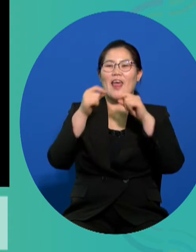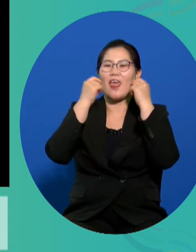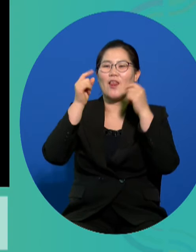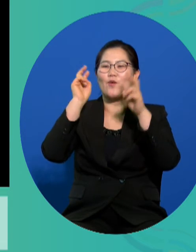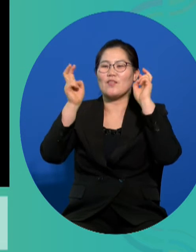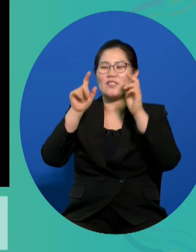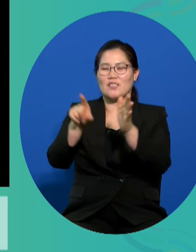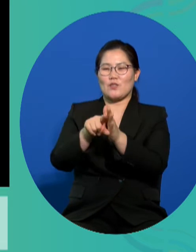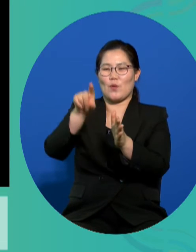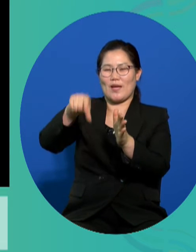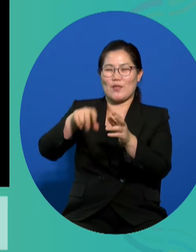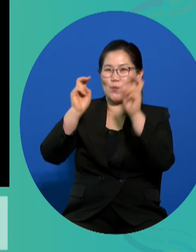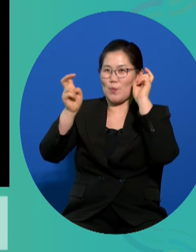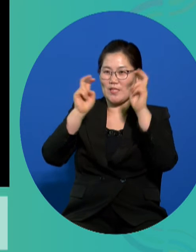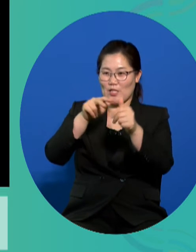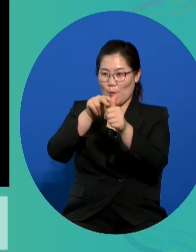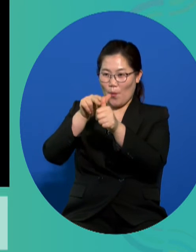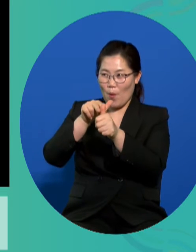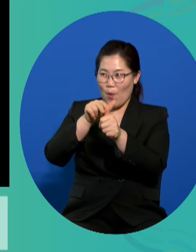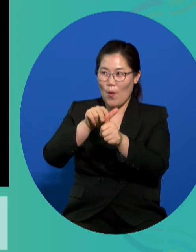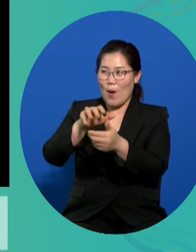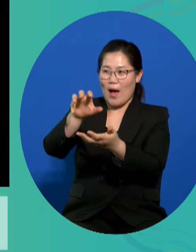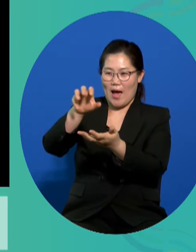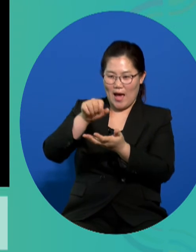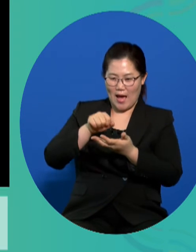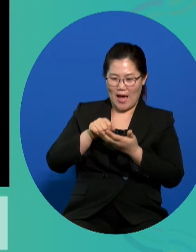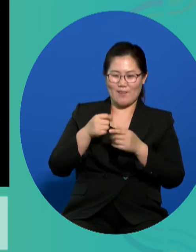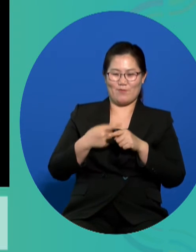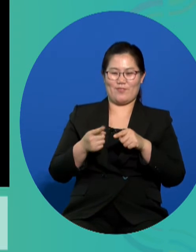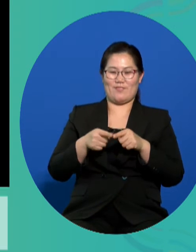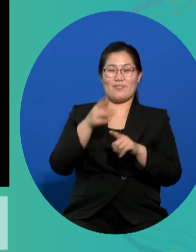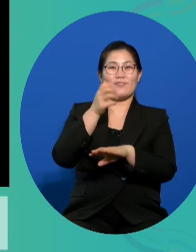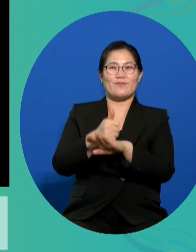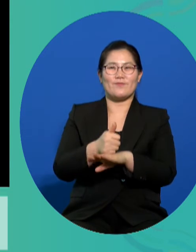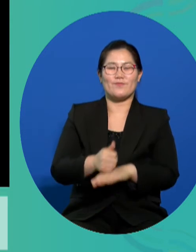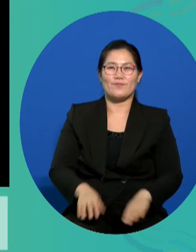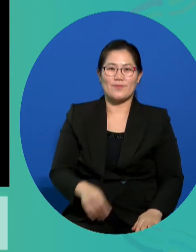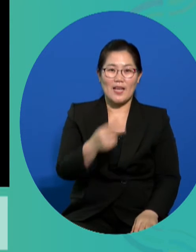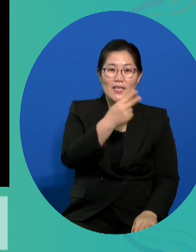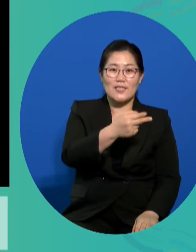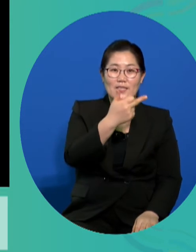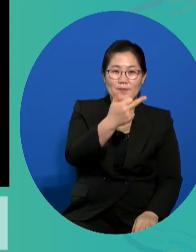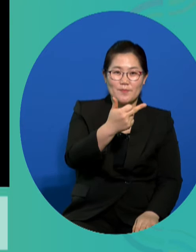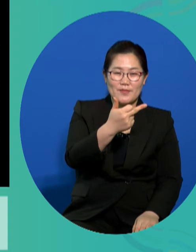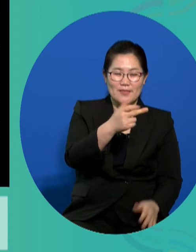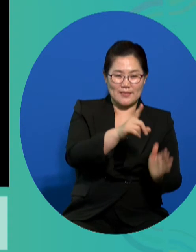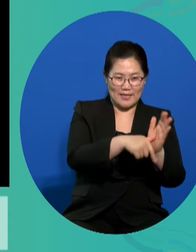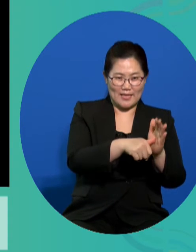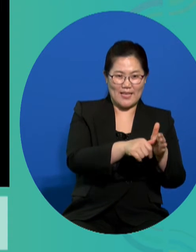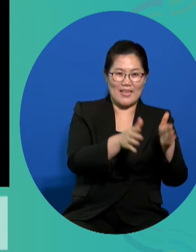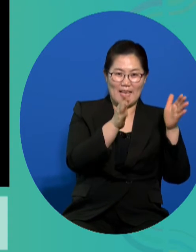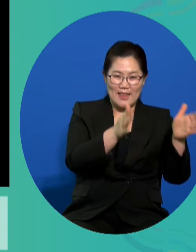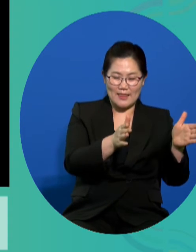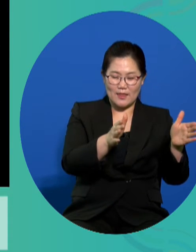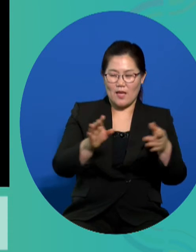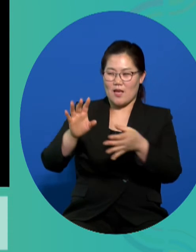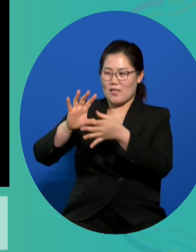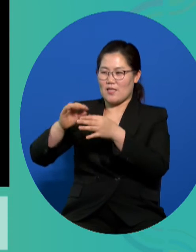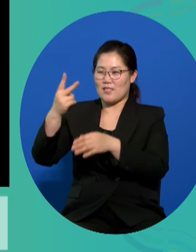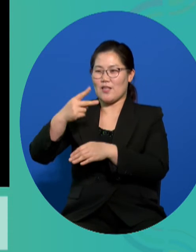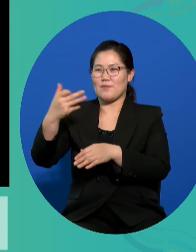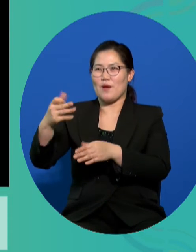안에 계산을 한 겁니다. 그래서 2017년도의 기간, 2018년도 올림픽